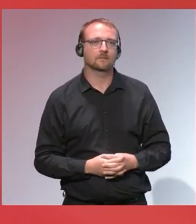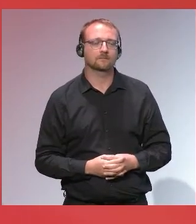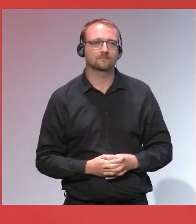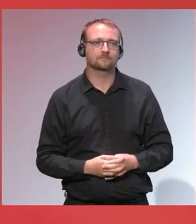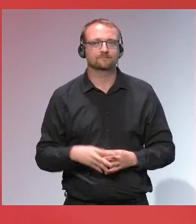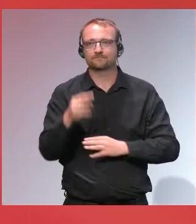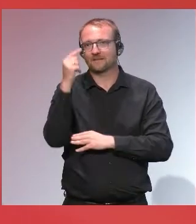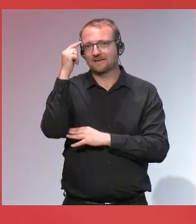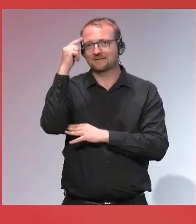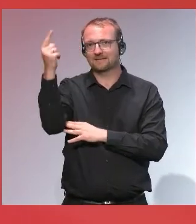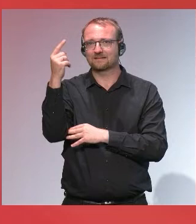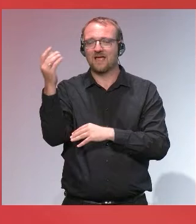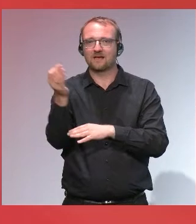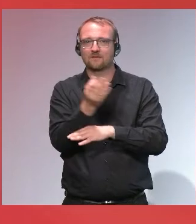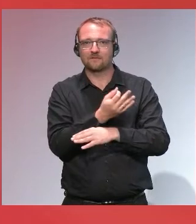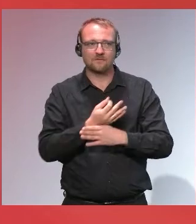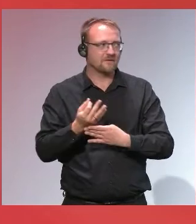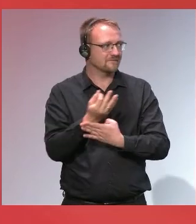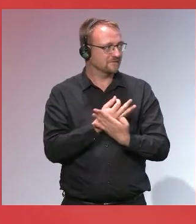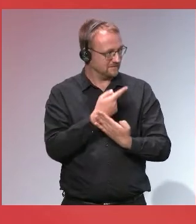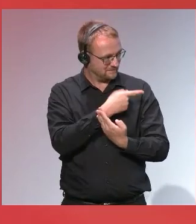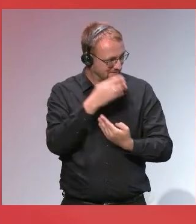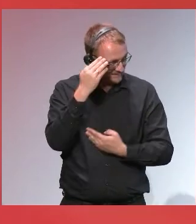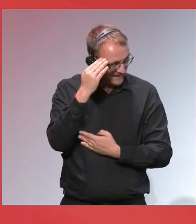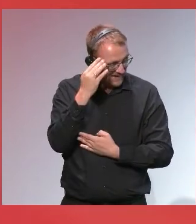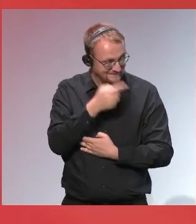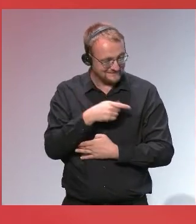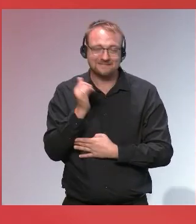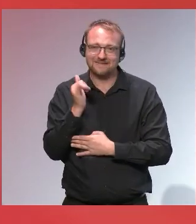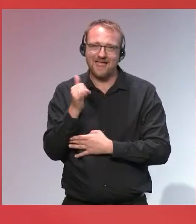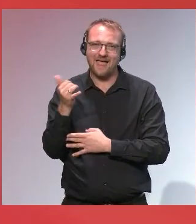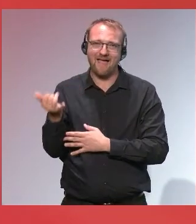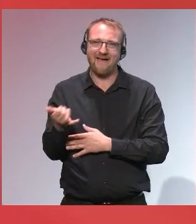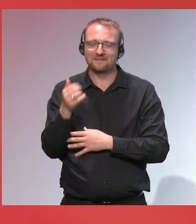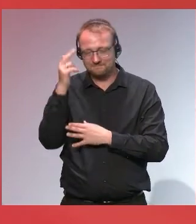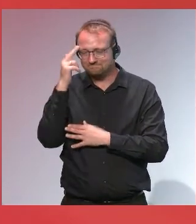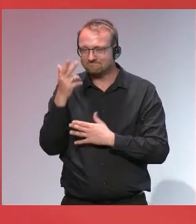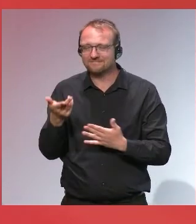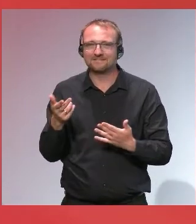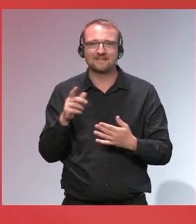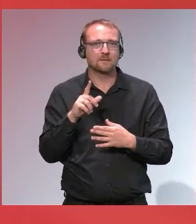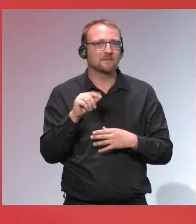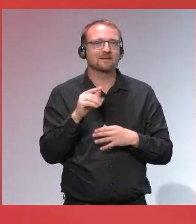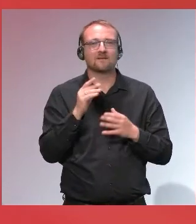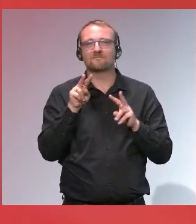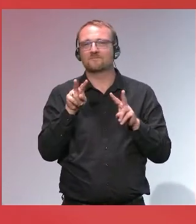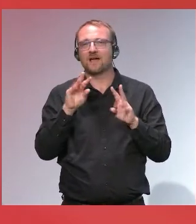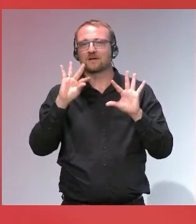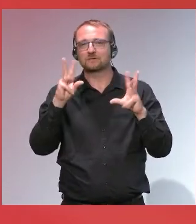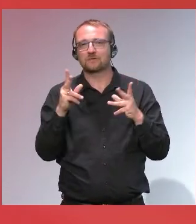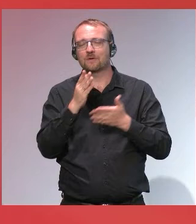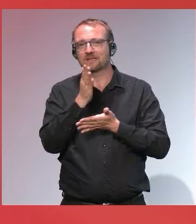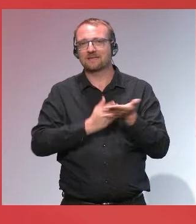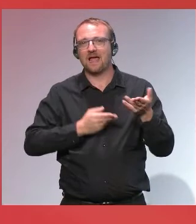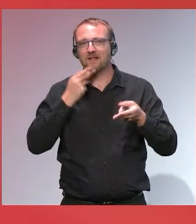Ich denke, Graphic Recording is something you know, ja, nice. Etwas, was Sie auch kennen. Es ist ein wirklich schöner Bestandteil der